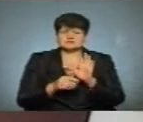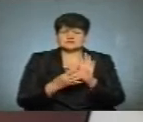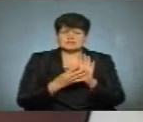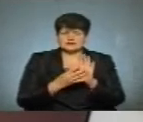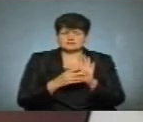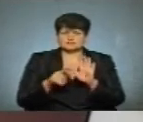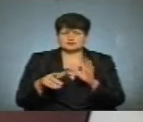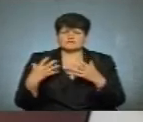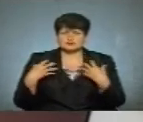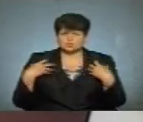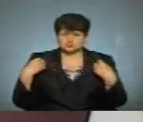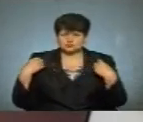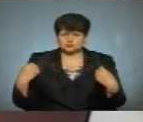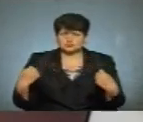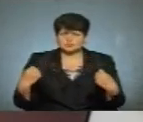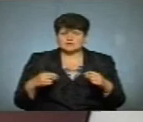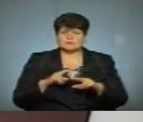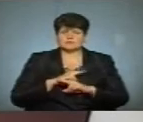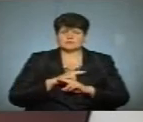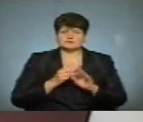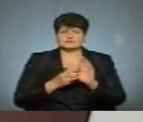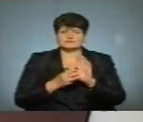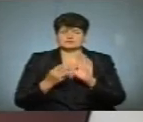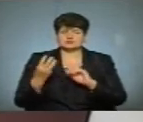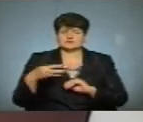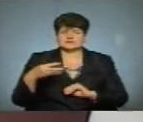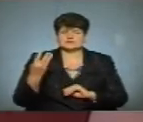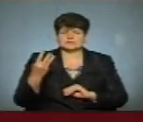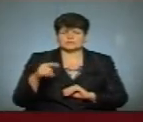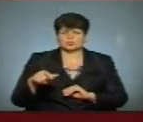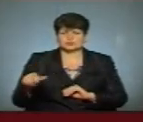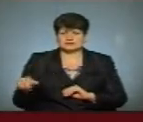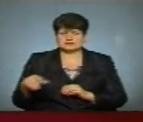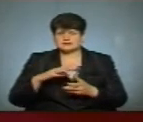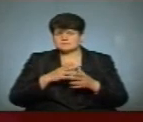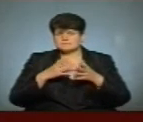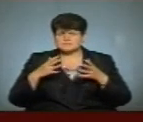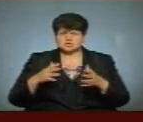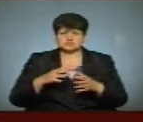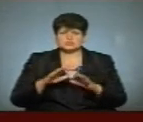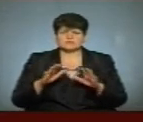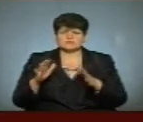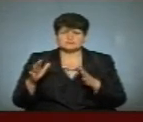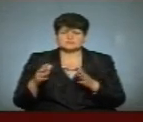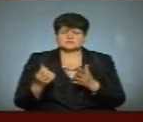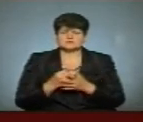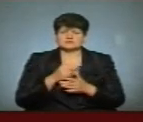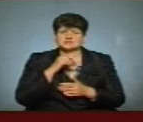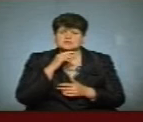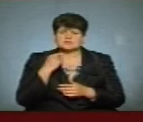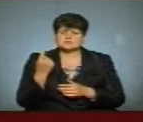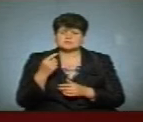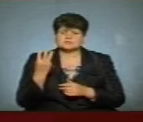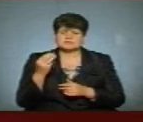12769 пацієнтів вже одужали, померли 833 людини. Найбільше випадків COVID-19 виявили в Чернівецькій області